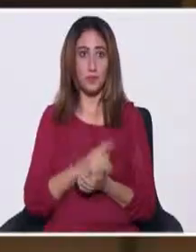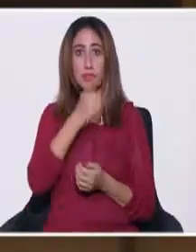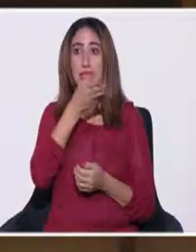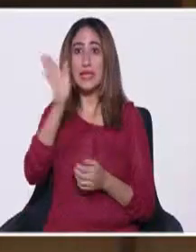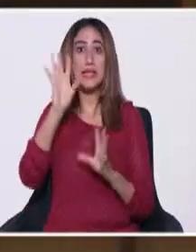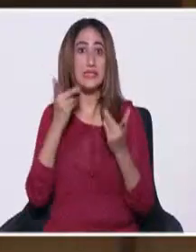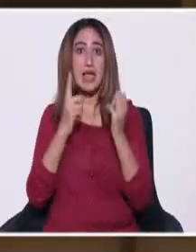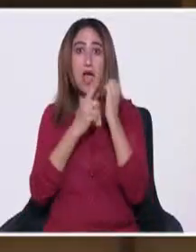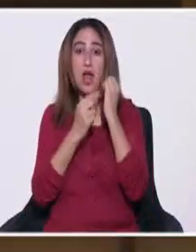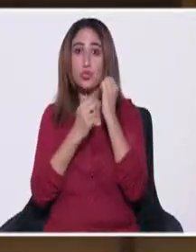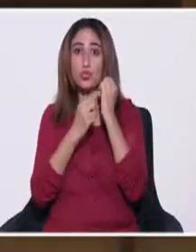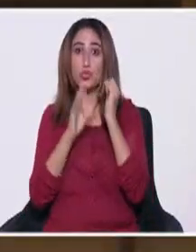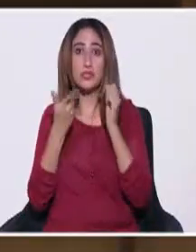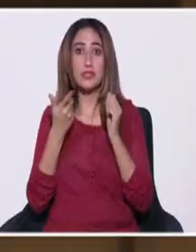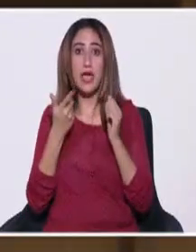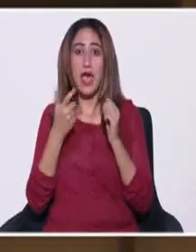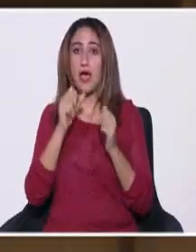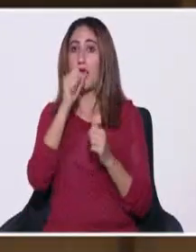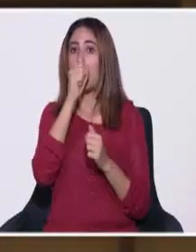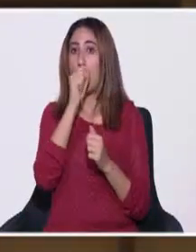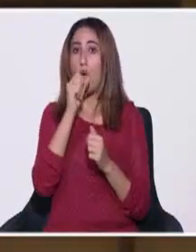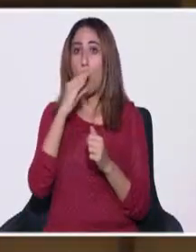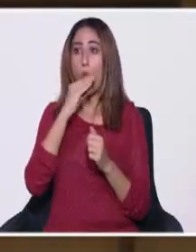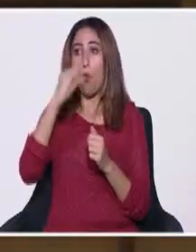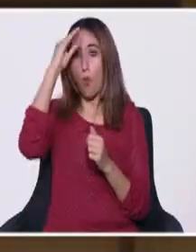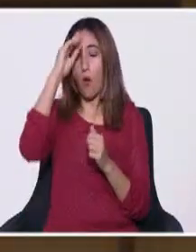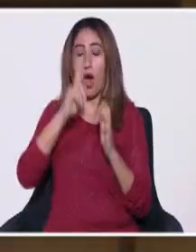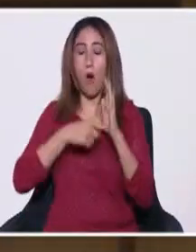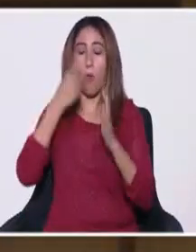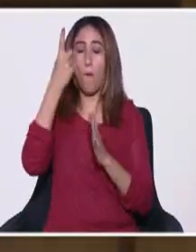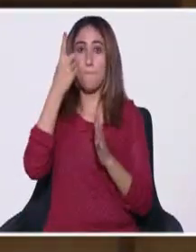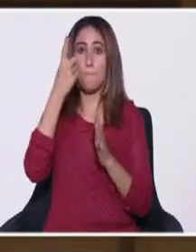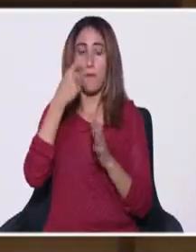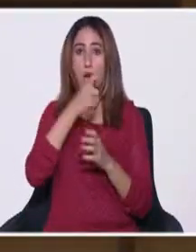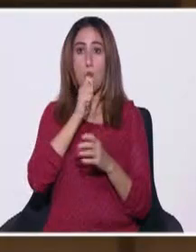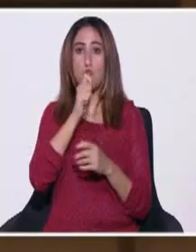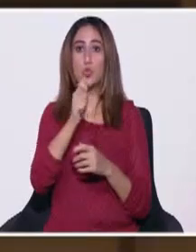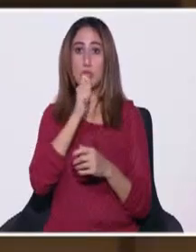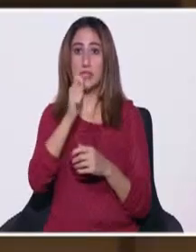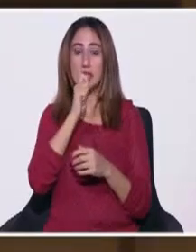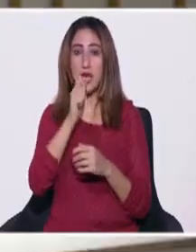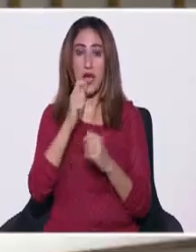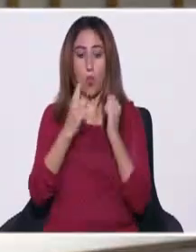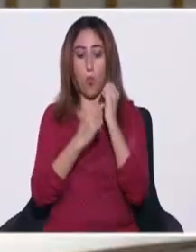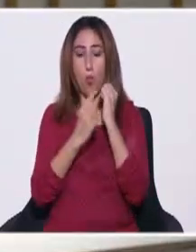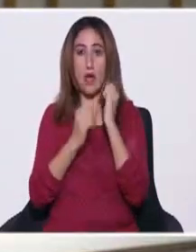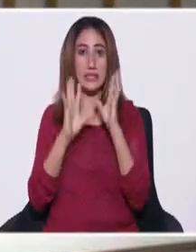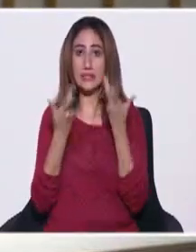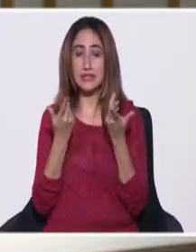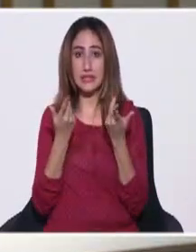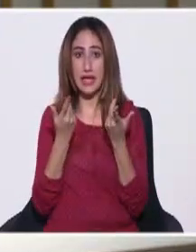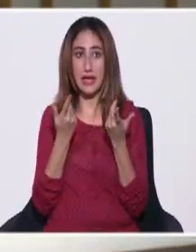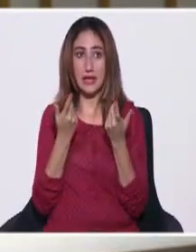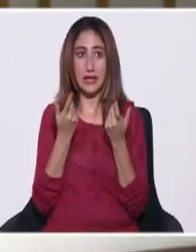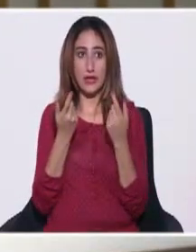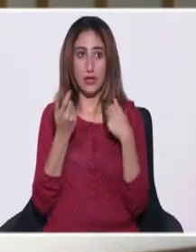الإذاعة، ولحظة وقوفك قدام الميكروفون الإذاعة كأول مرة كمذيع في إذاعة القرآن الكريم؟ هو الإذاعة